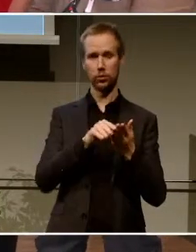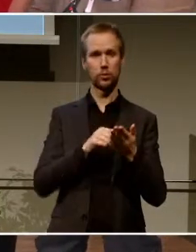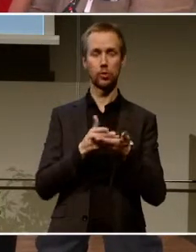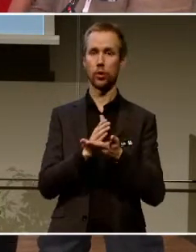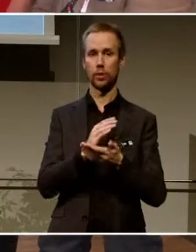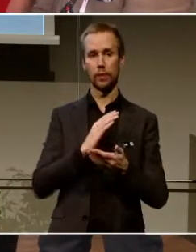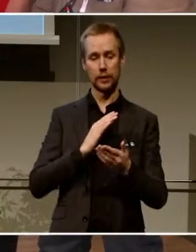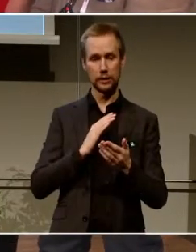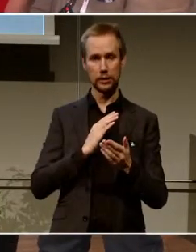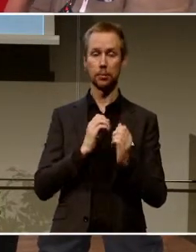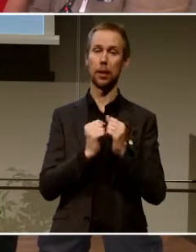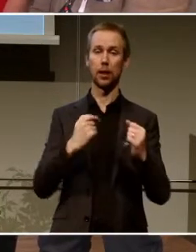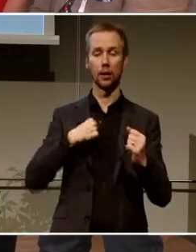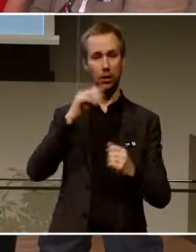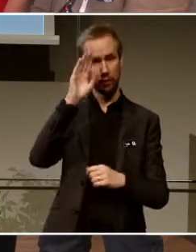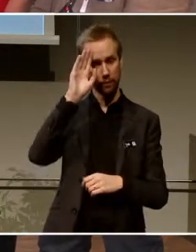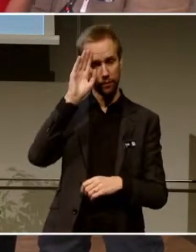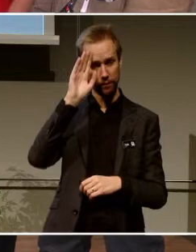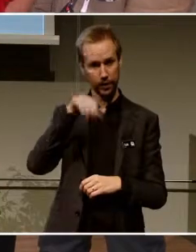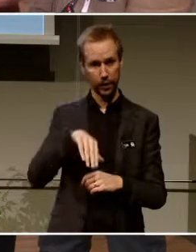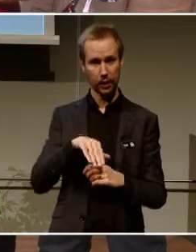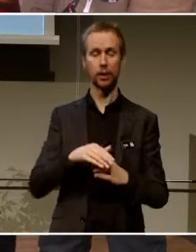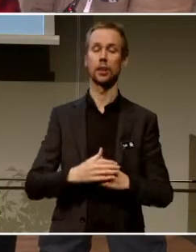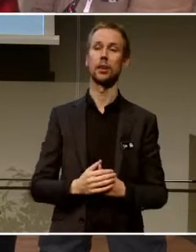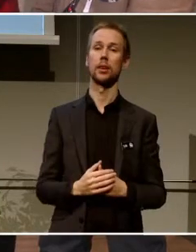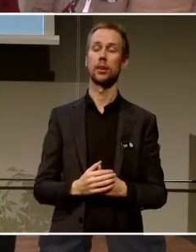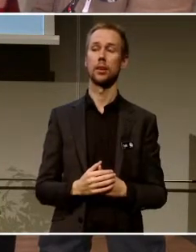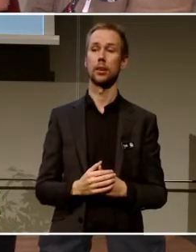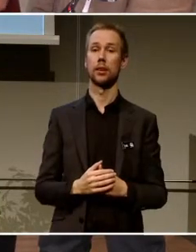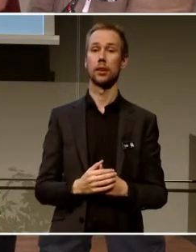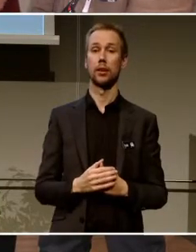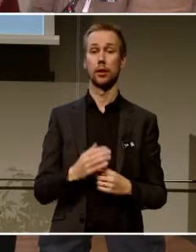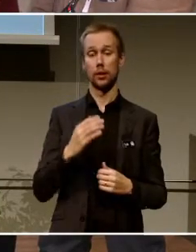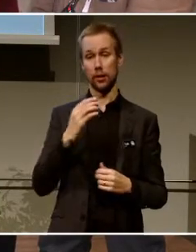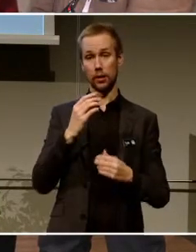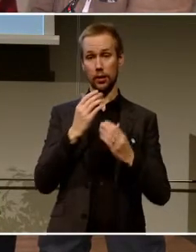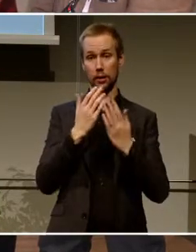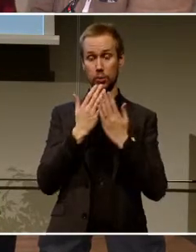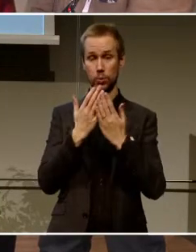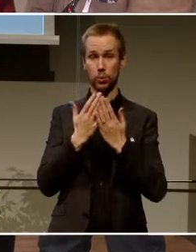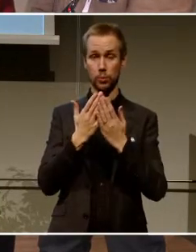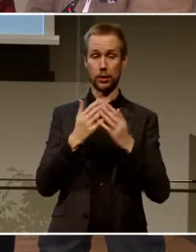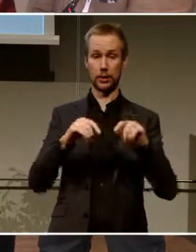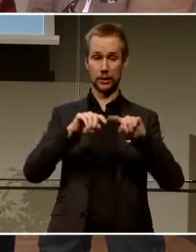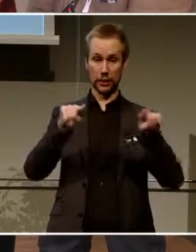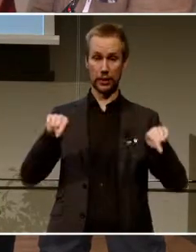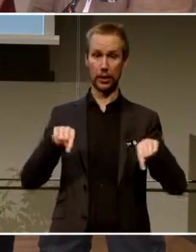Men däremot så vet jag ju till exempel en studiecirkel just i